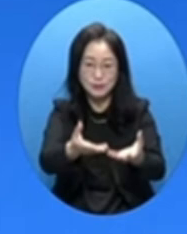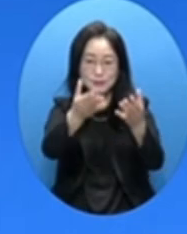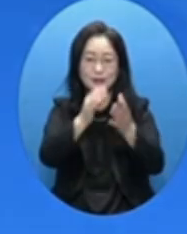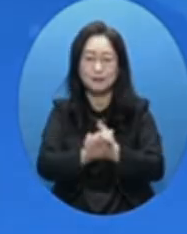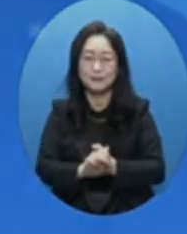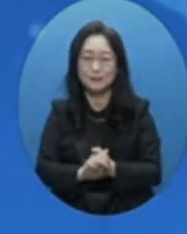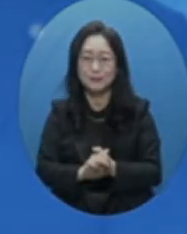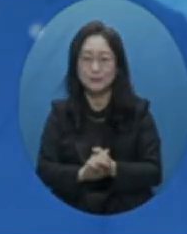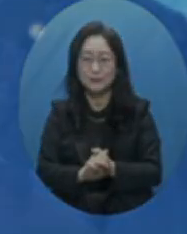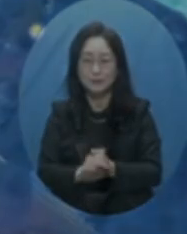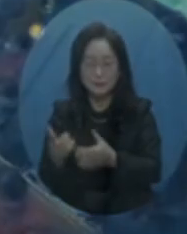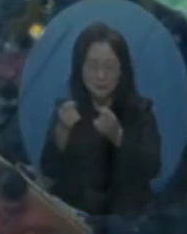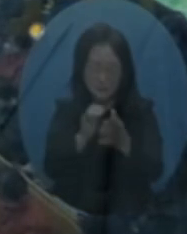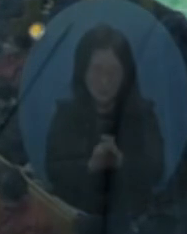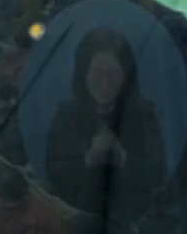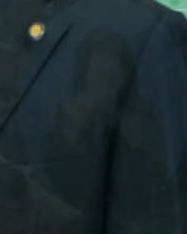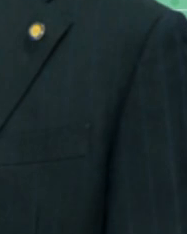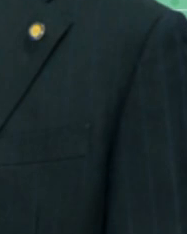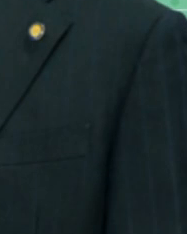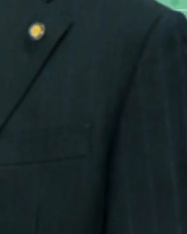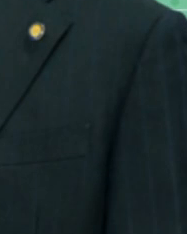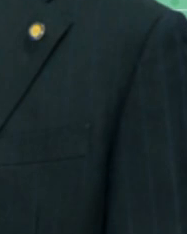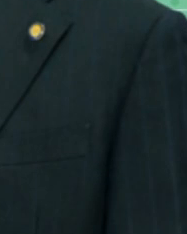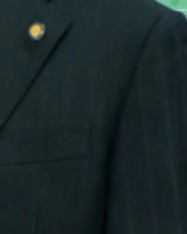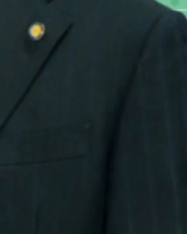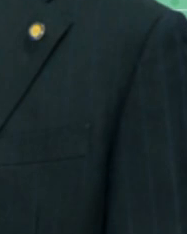축원합니다 기도하겠습니다